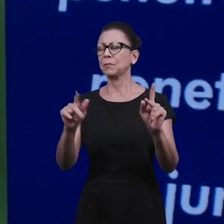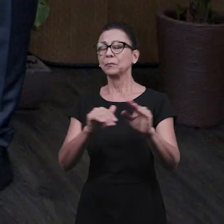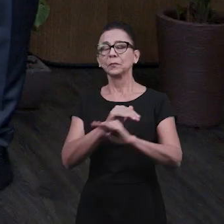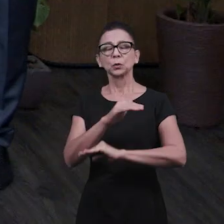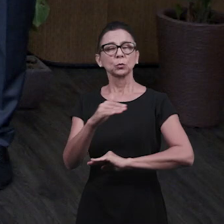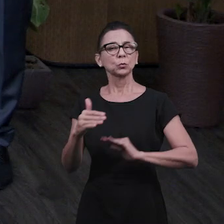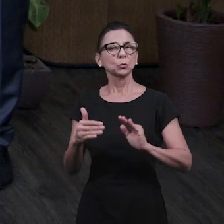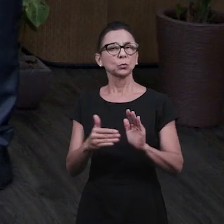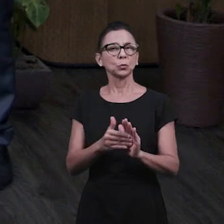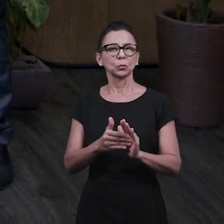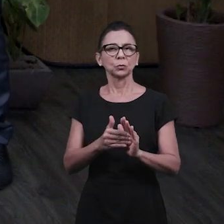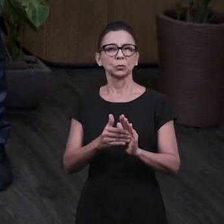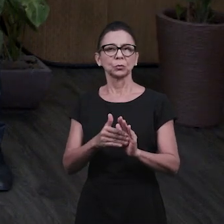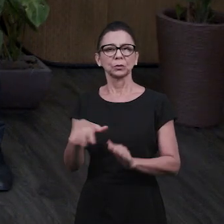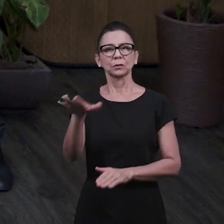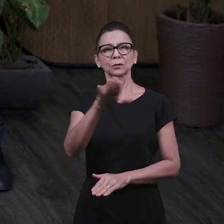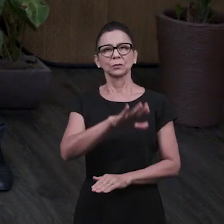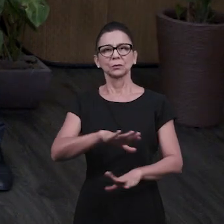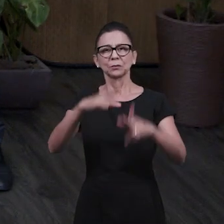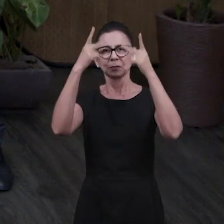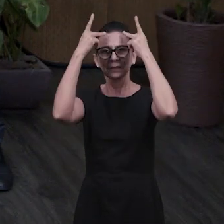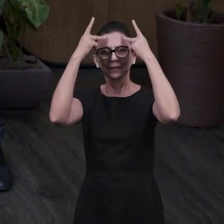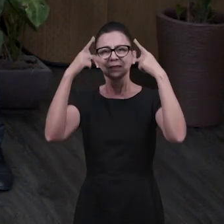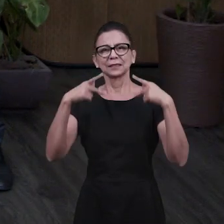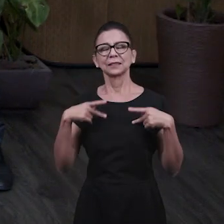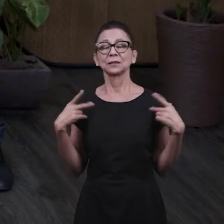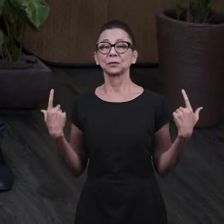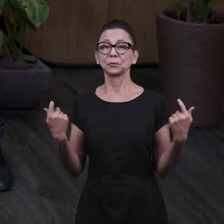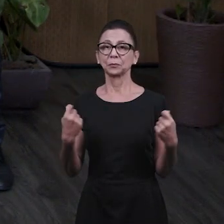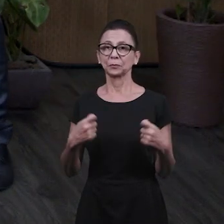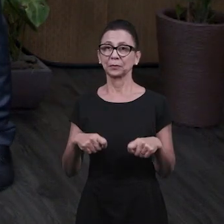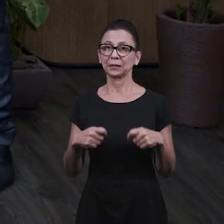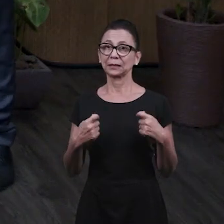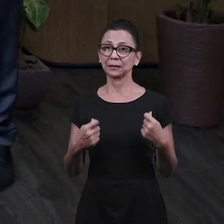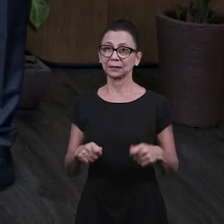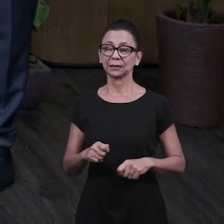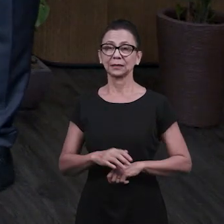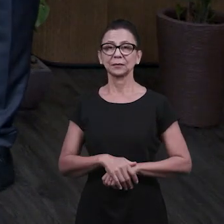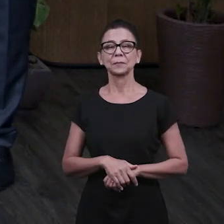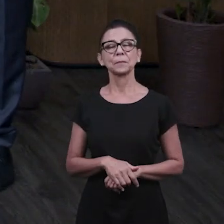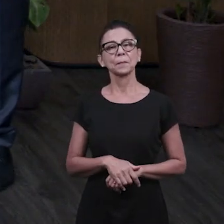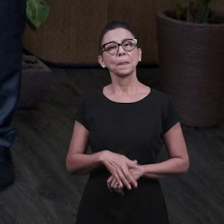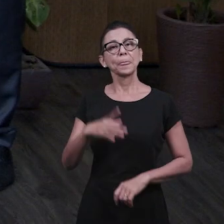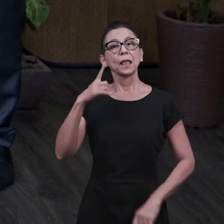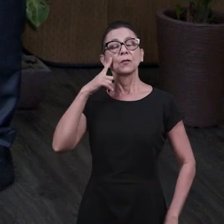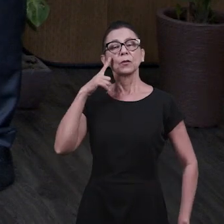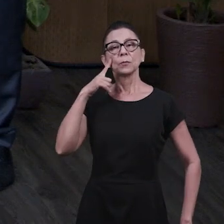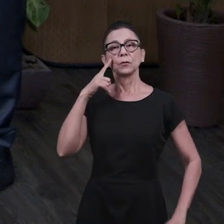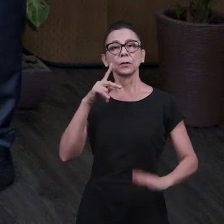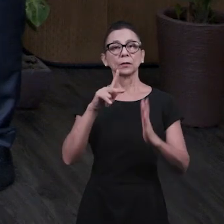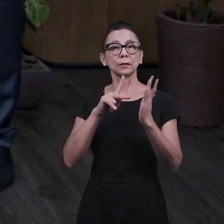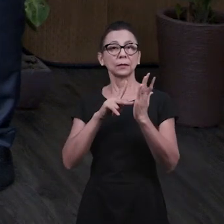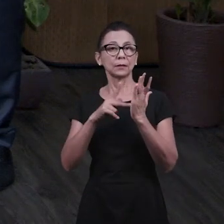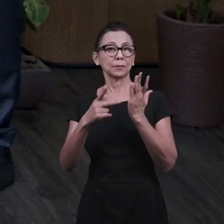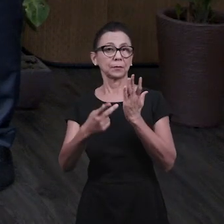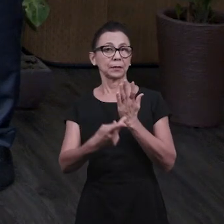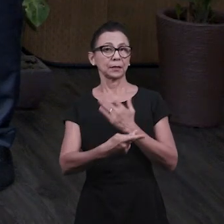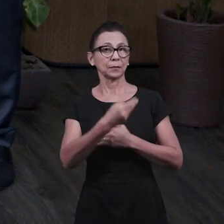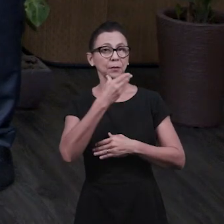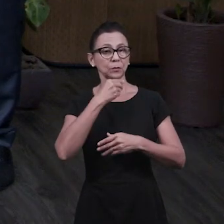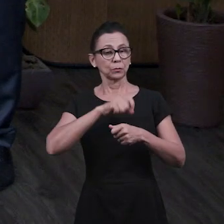et, et tout le reste dont l'homme a besoin. Nous allons commencer maintenant en voyant dans la parabole du